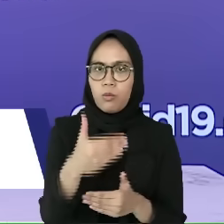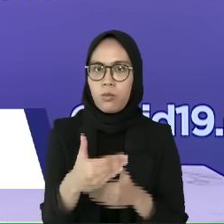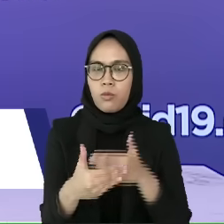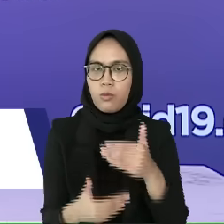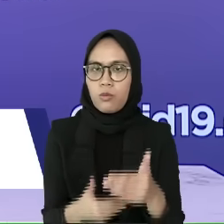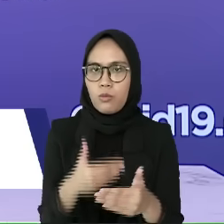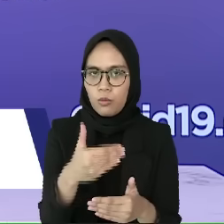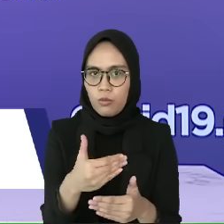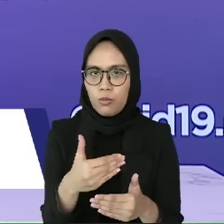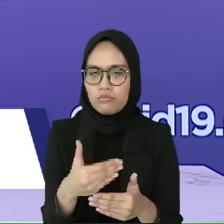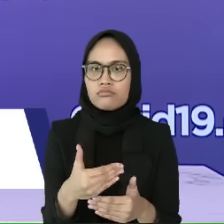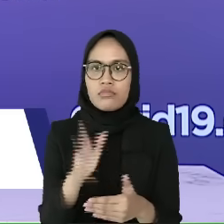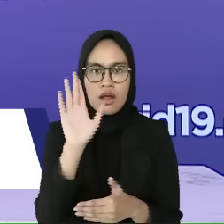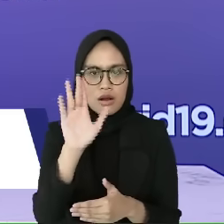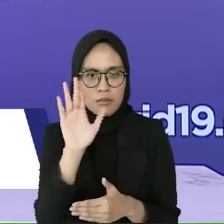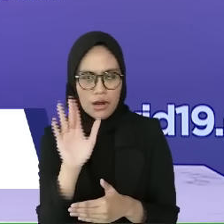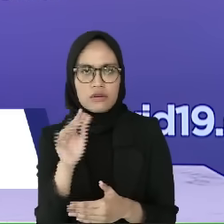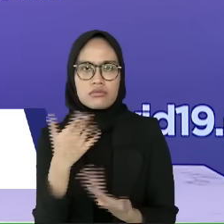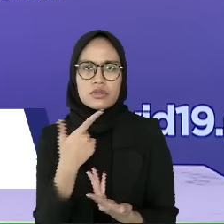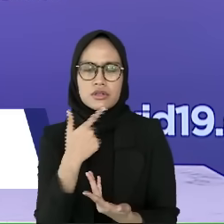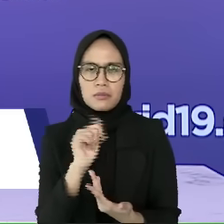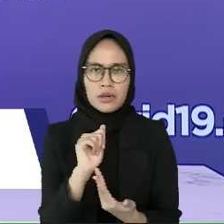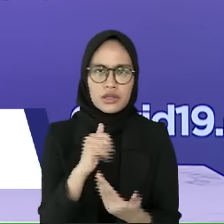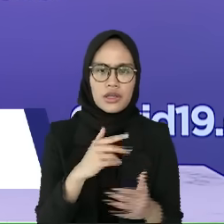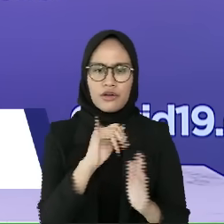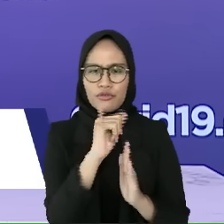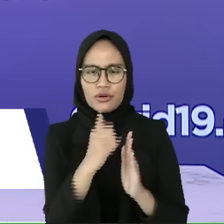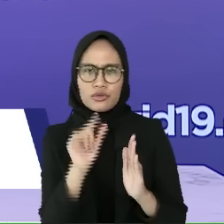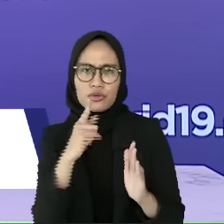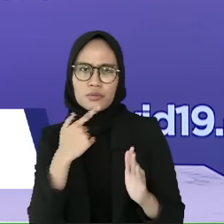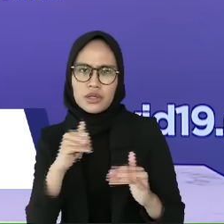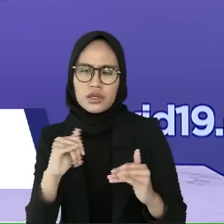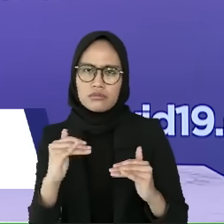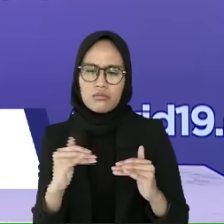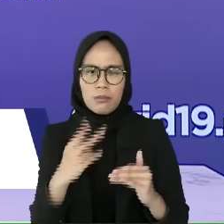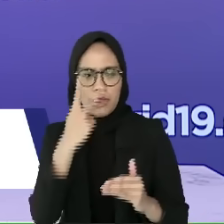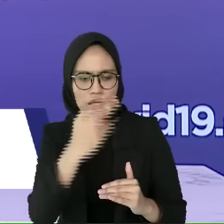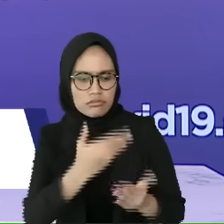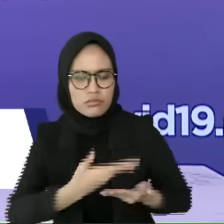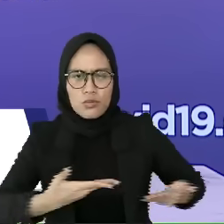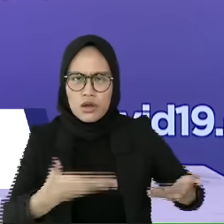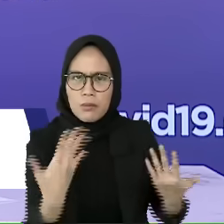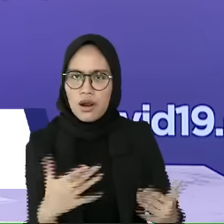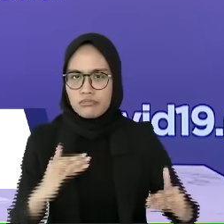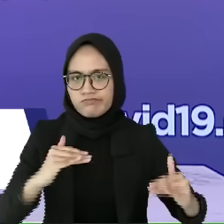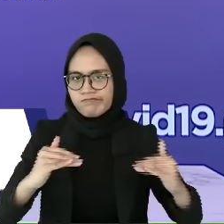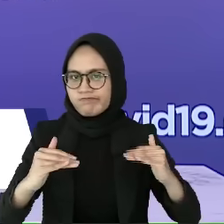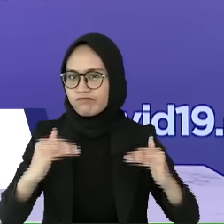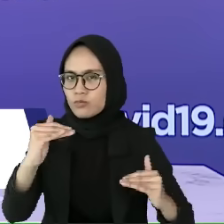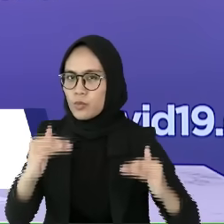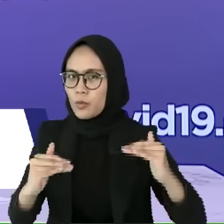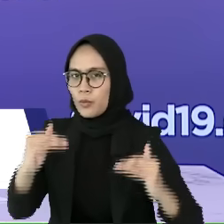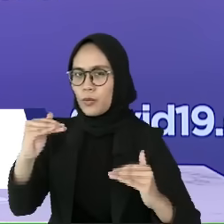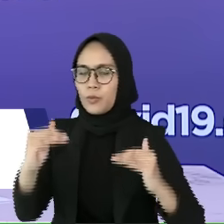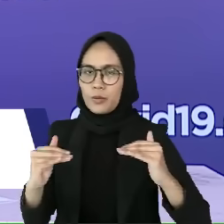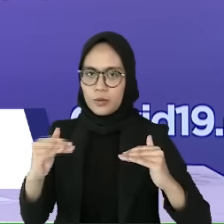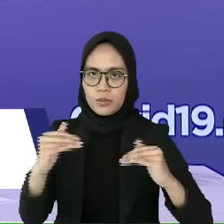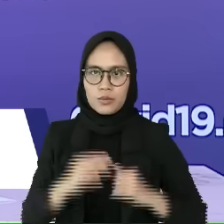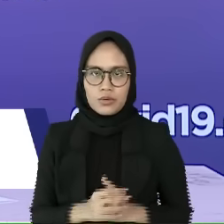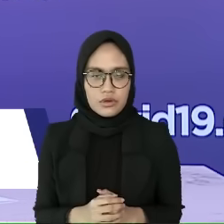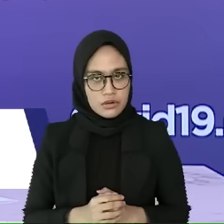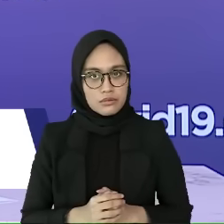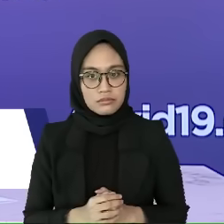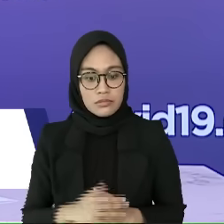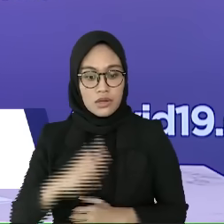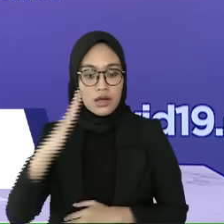hanya berbentuk penyesuaian terhadap perkembangan kondisi di lapangan. Pada hari ini saya akan